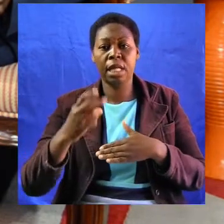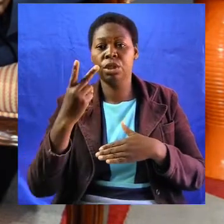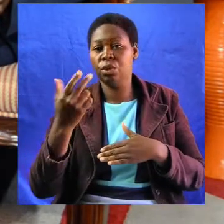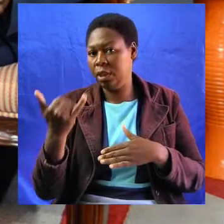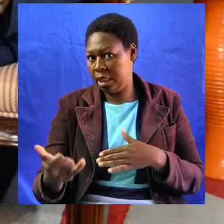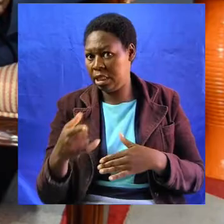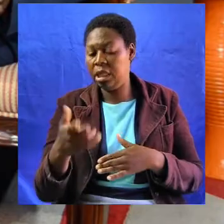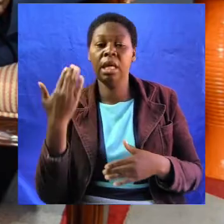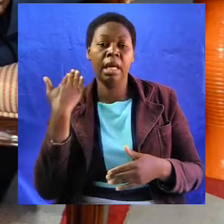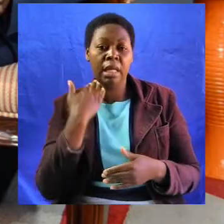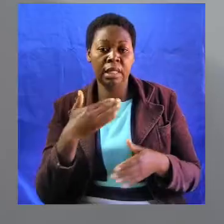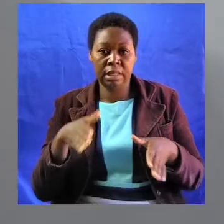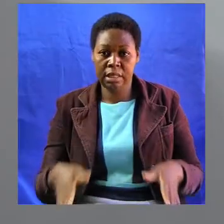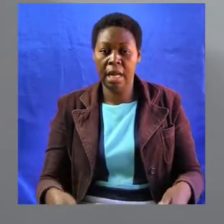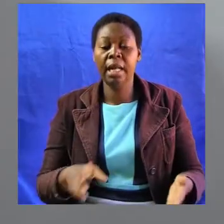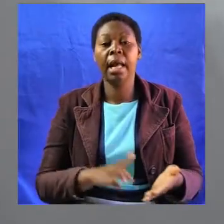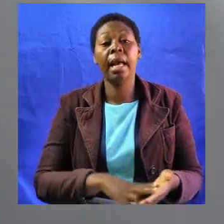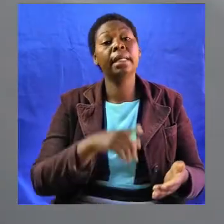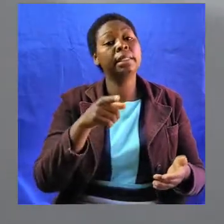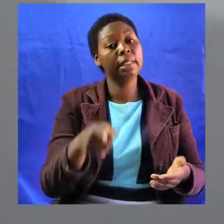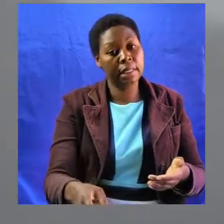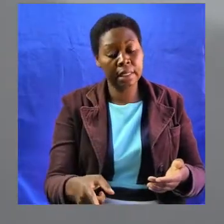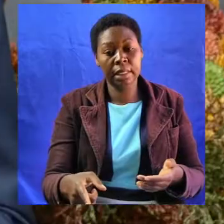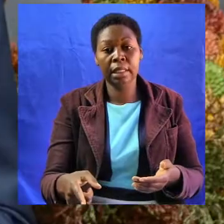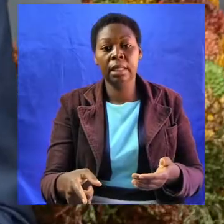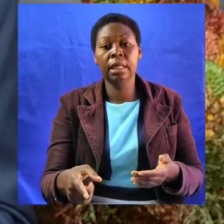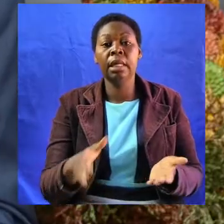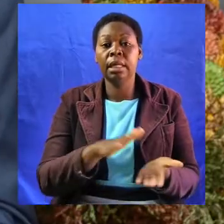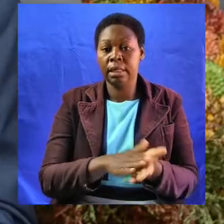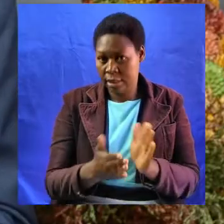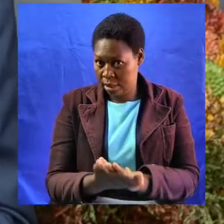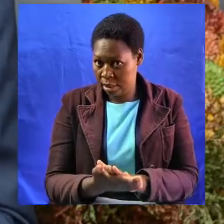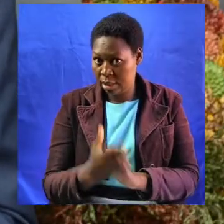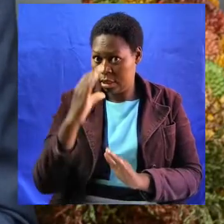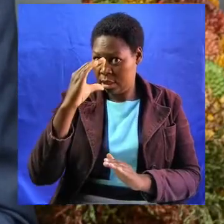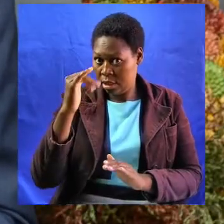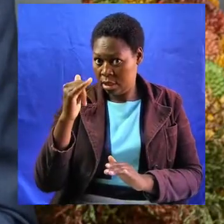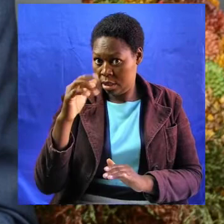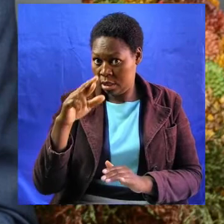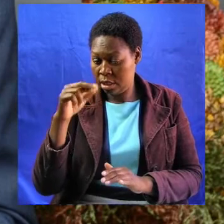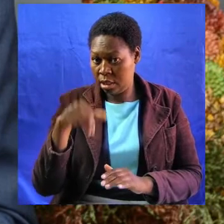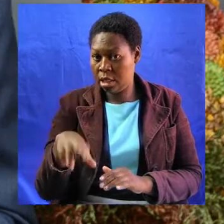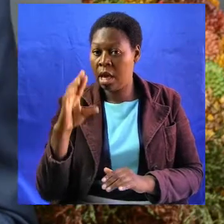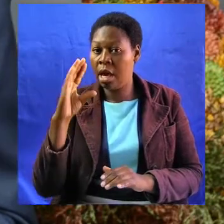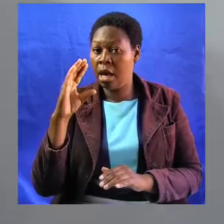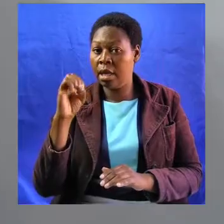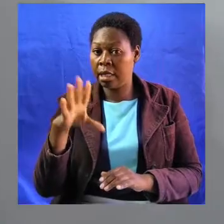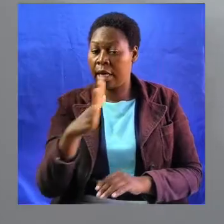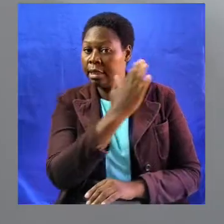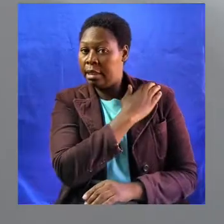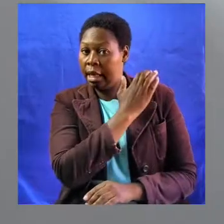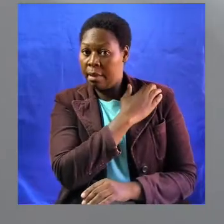atofa mambo akabva aitwa mambo ndi Cyrus uya angari komanda wehondo yawe right.